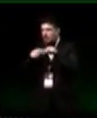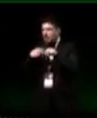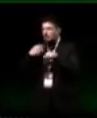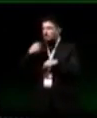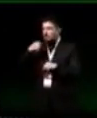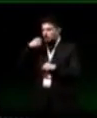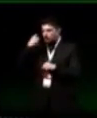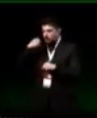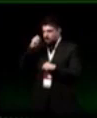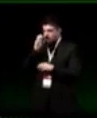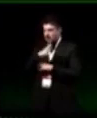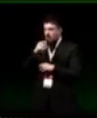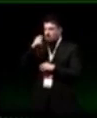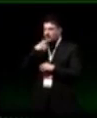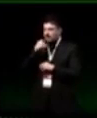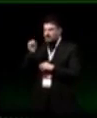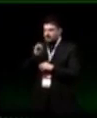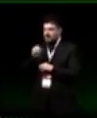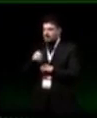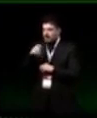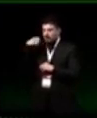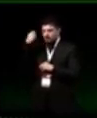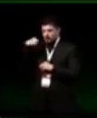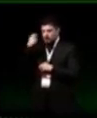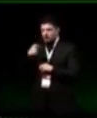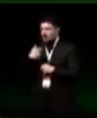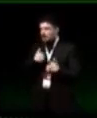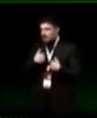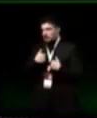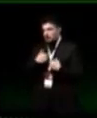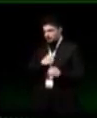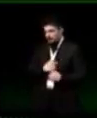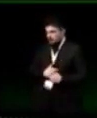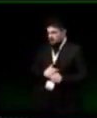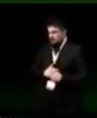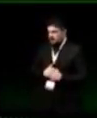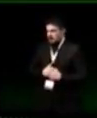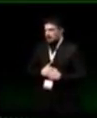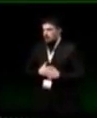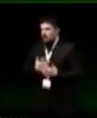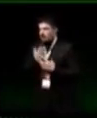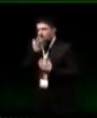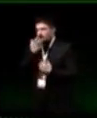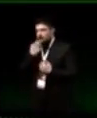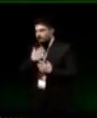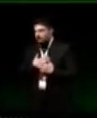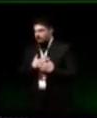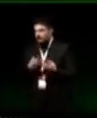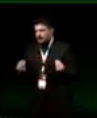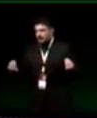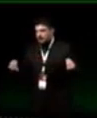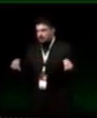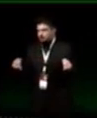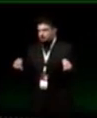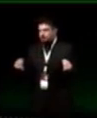che io personalmente adoro, Ed è l'immagine del